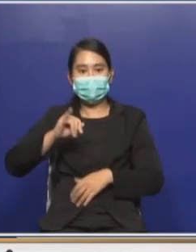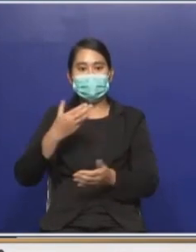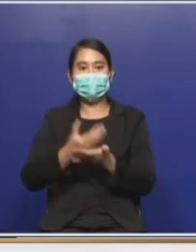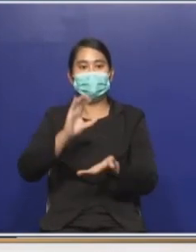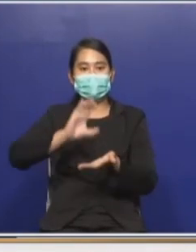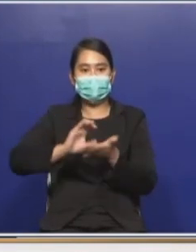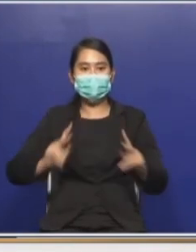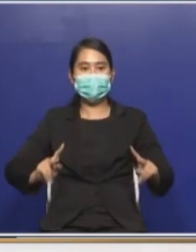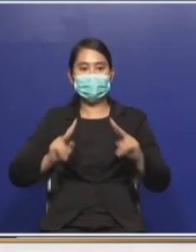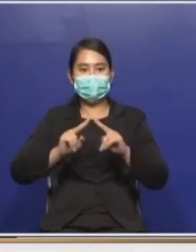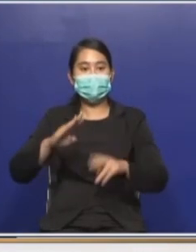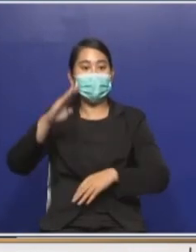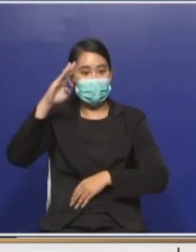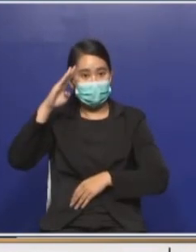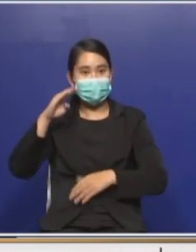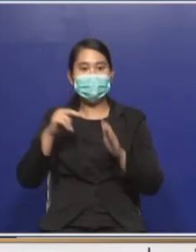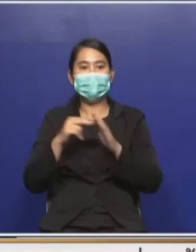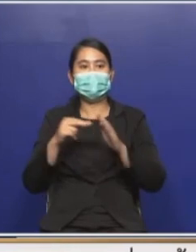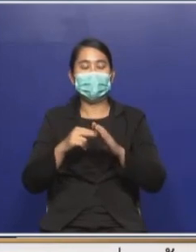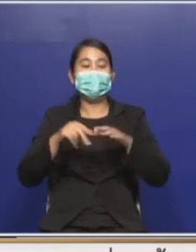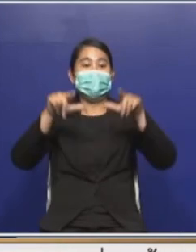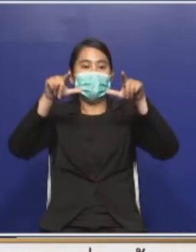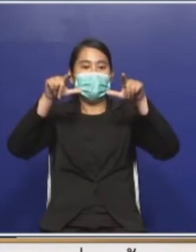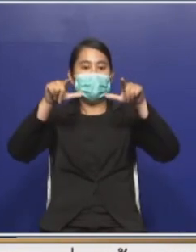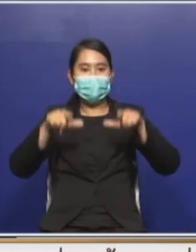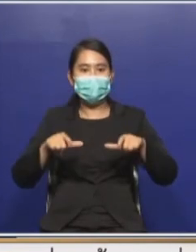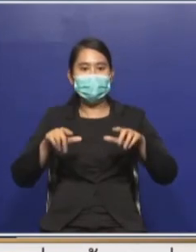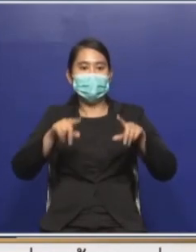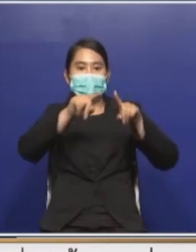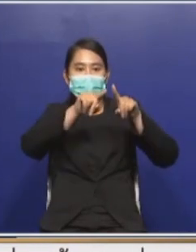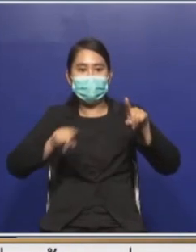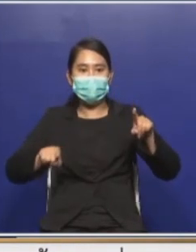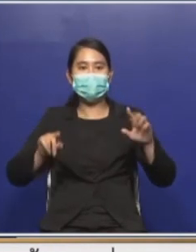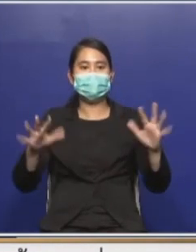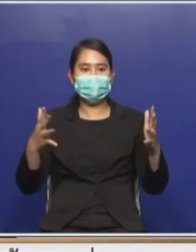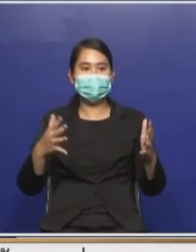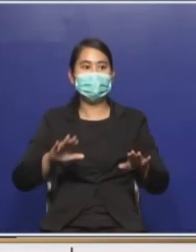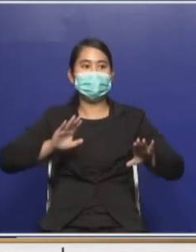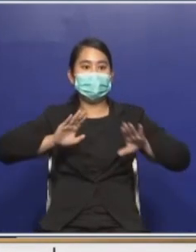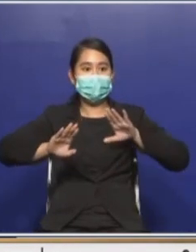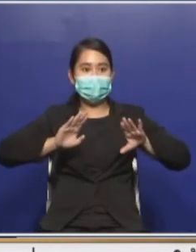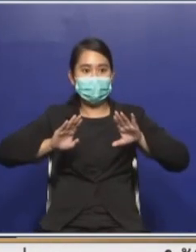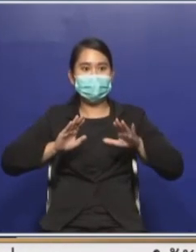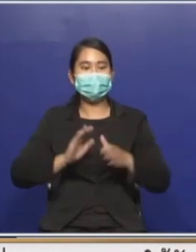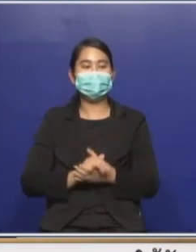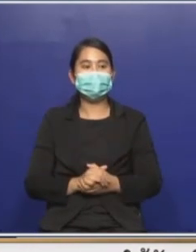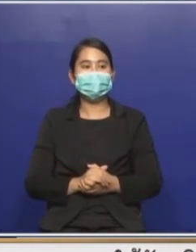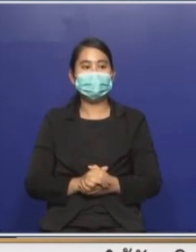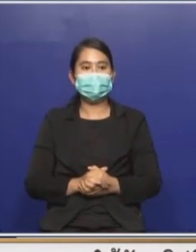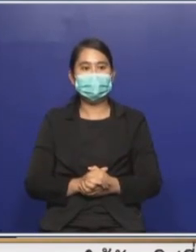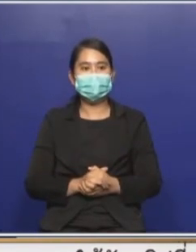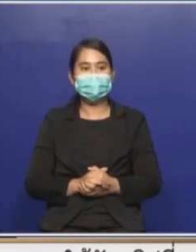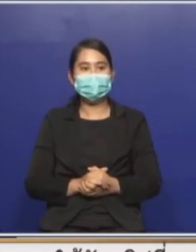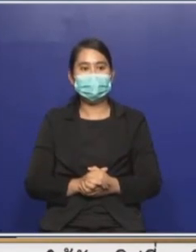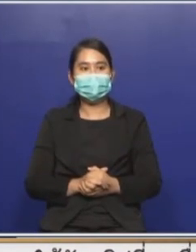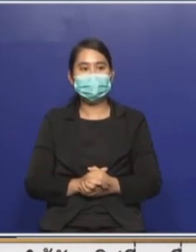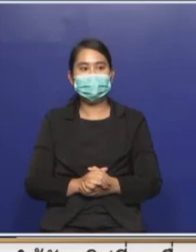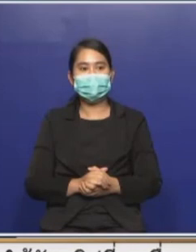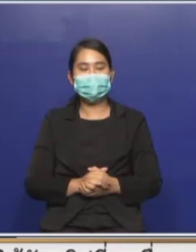งกลาโหมมันไม่ได้ลดลงอย่างมากอย่างที่ท่านทำกราฟต่อไปครับเอามาเทียบกันเลยอีกครับ